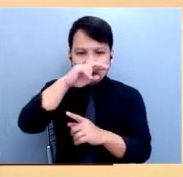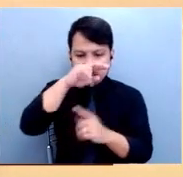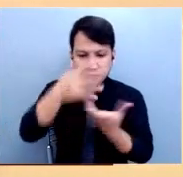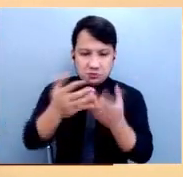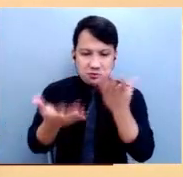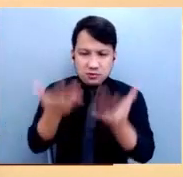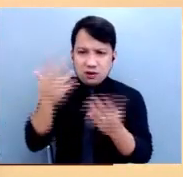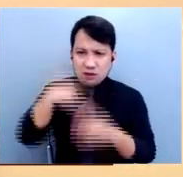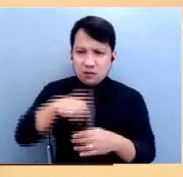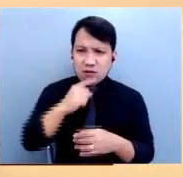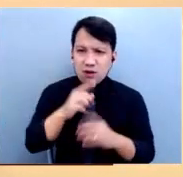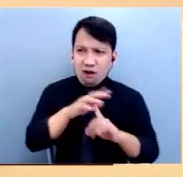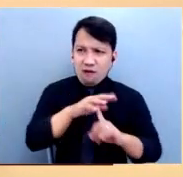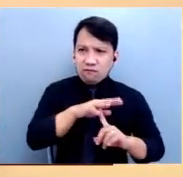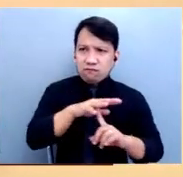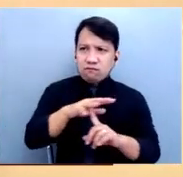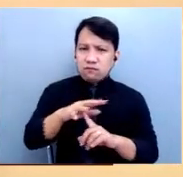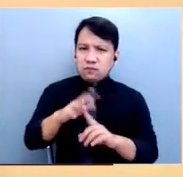naman yung kanilang